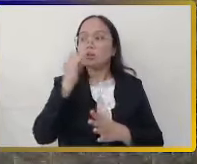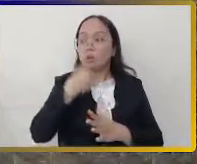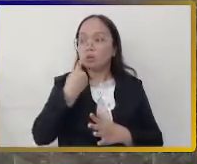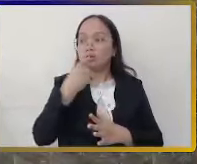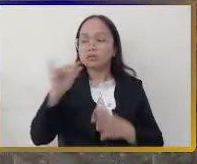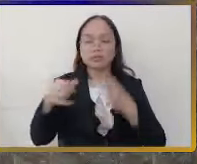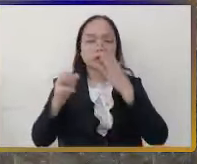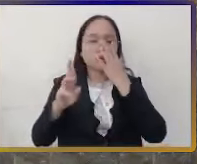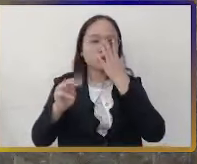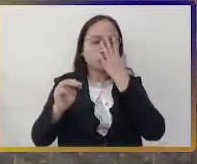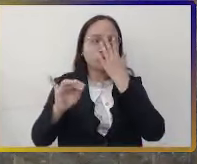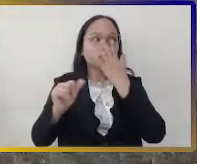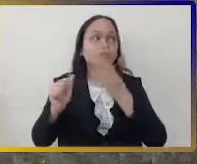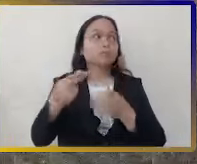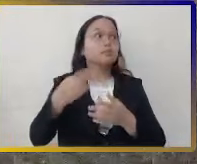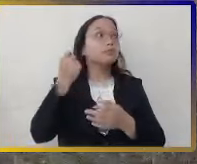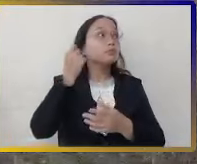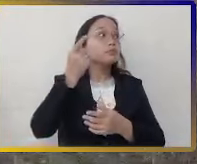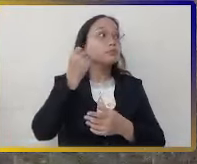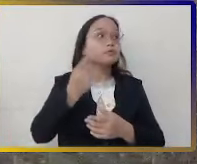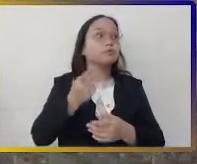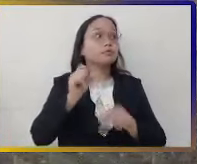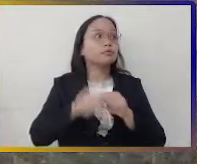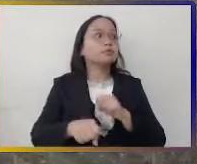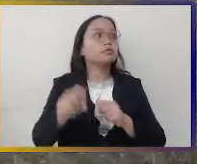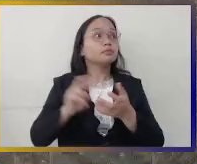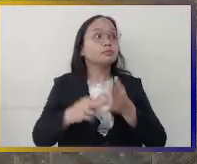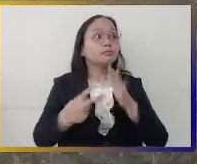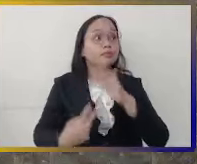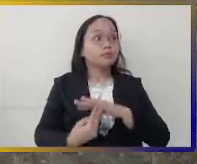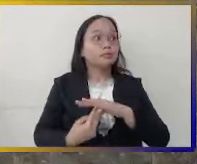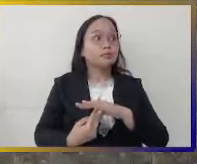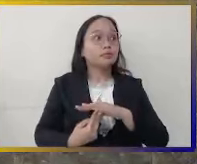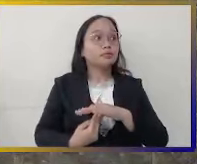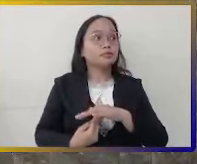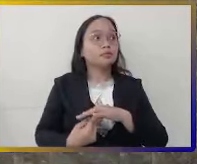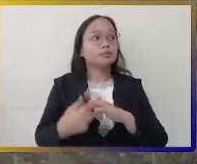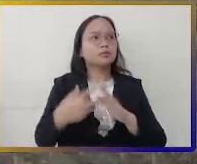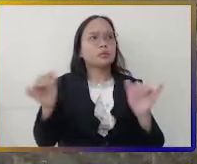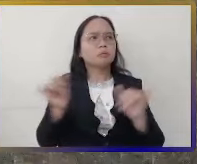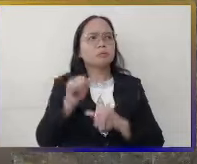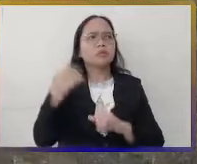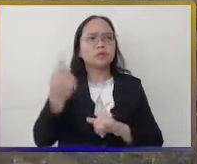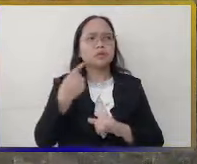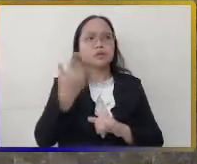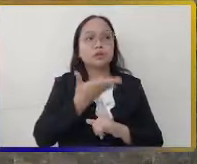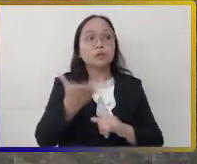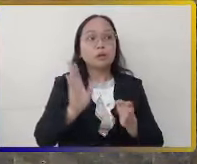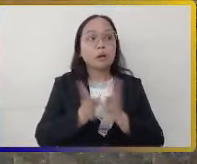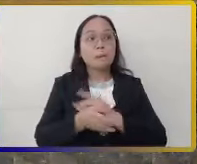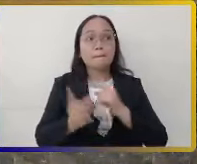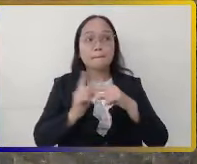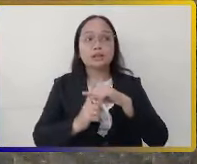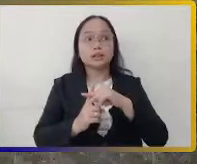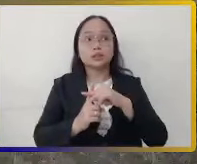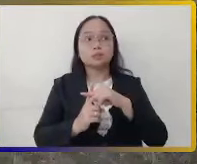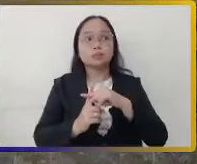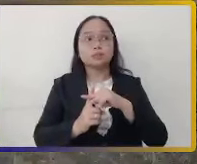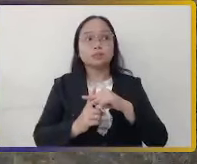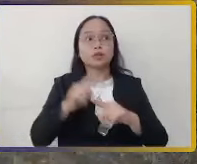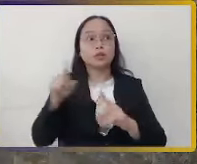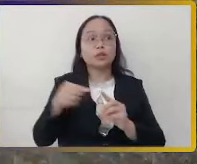Do you understand that? So, in other words, para bang nakita lamang na positive ka pa lang. Na